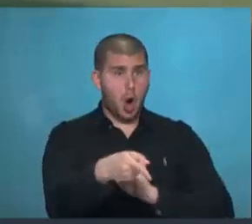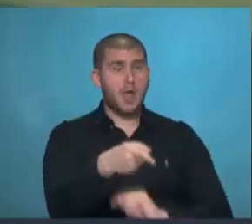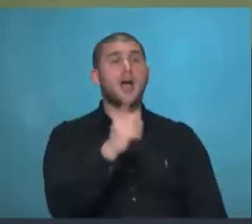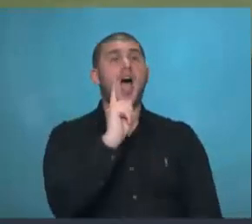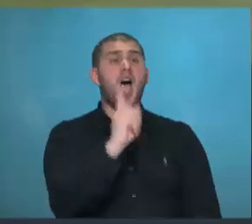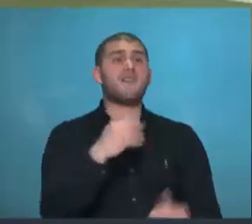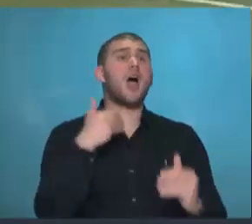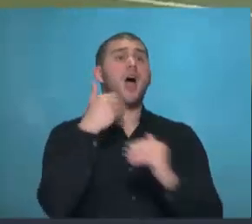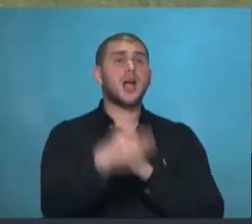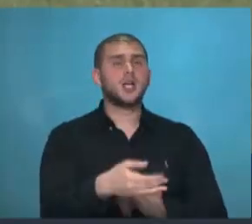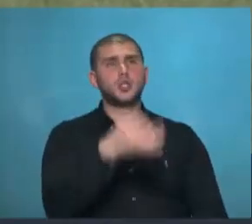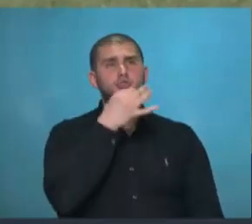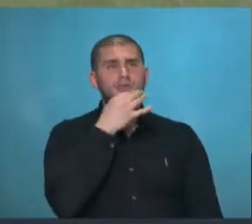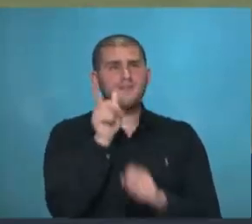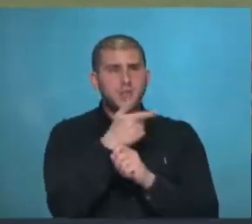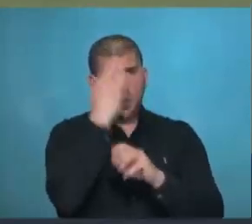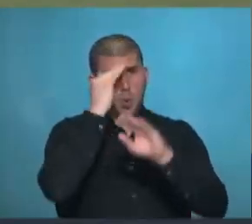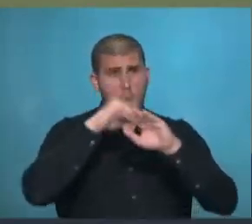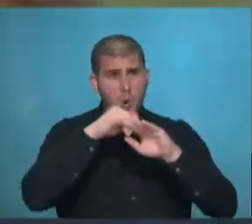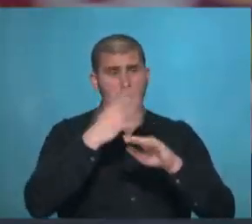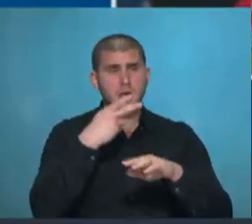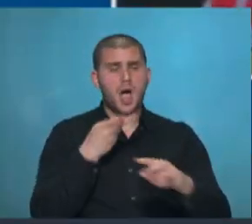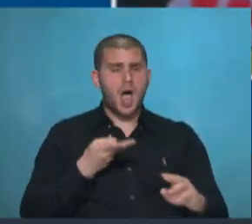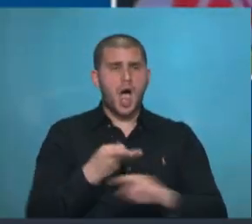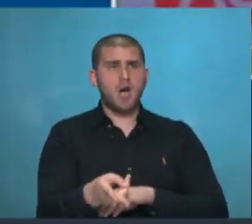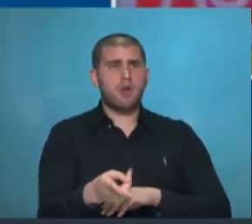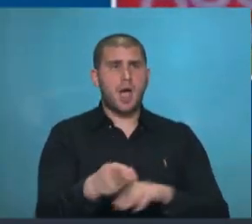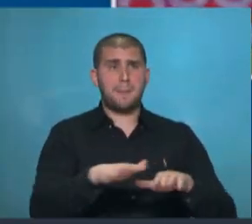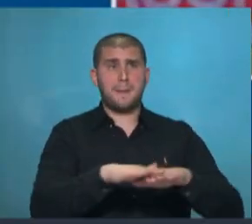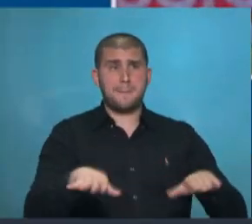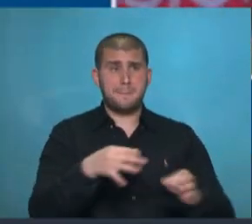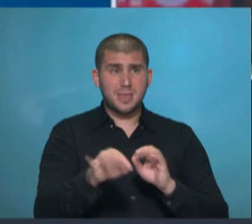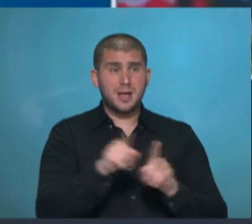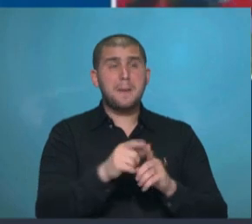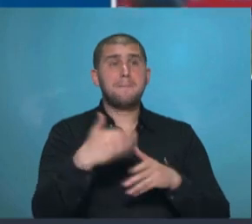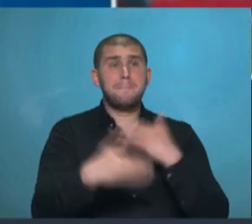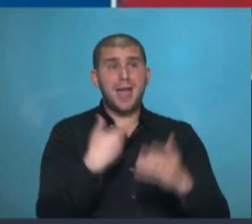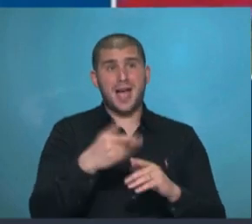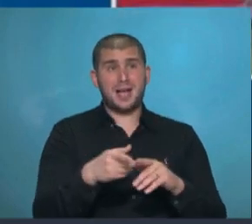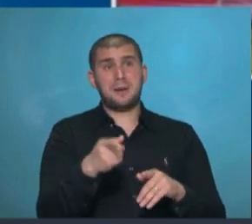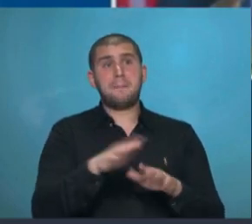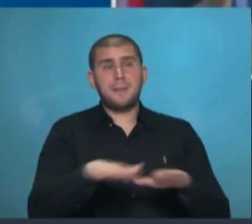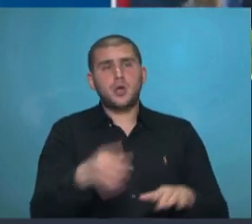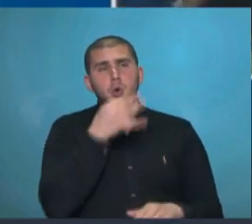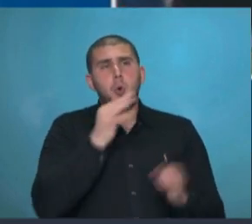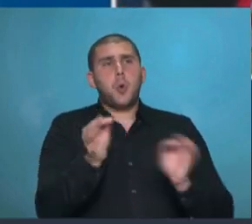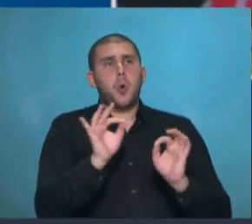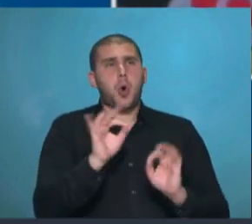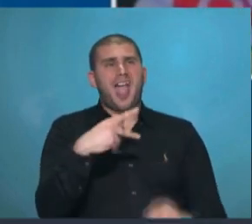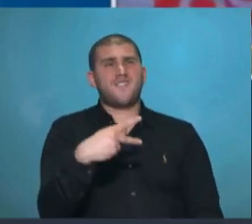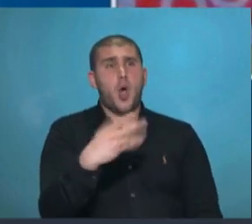שמיד אחר כך שופטי הוידאו הודיעו כי הייתה הכשלה ברחבה במהלך שבו השופט במגרש לא שרק לטובת